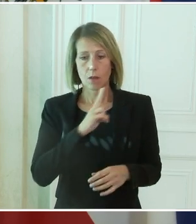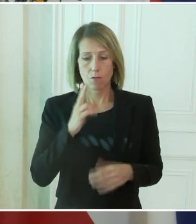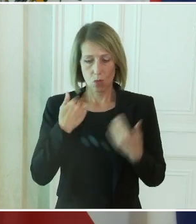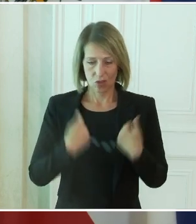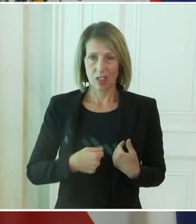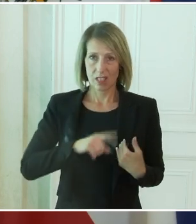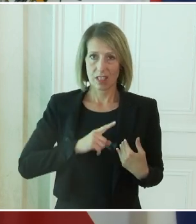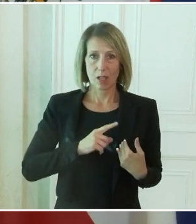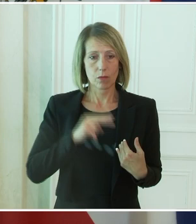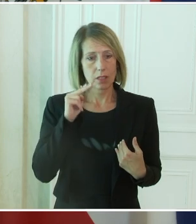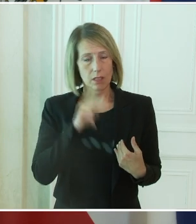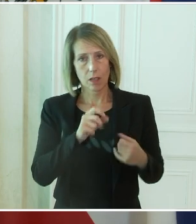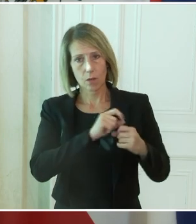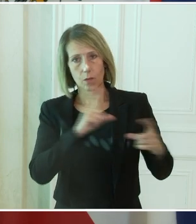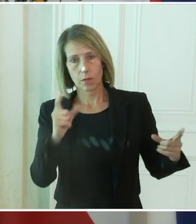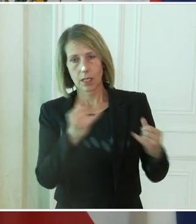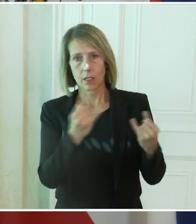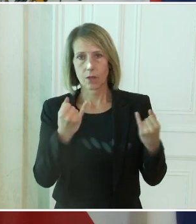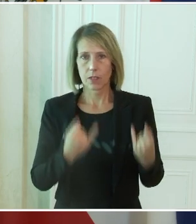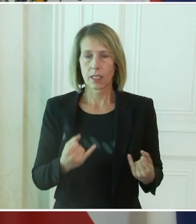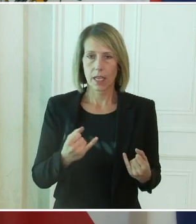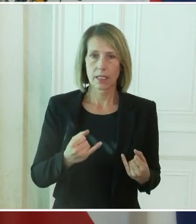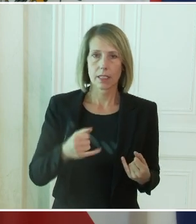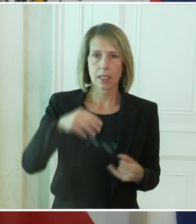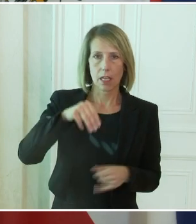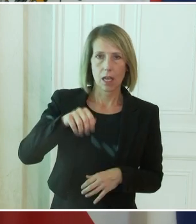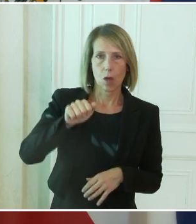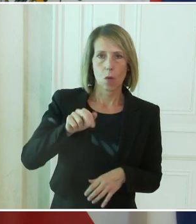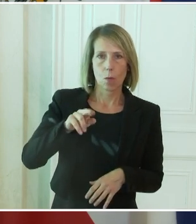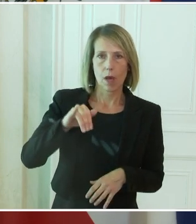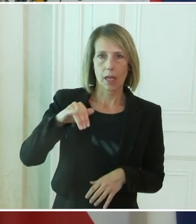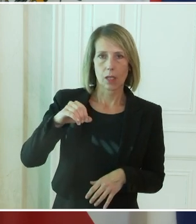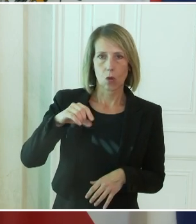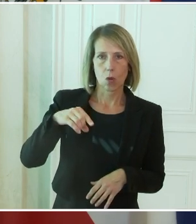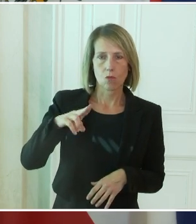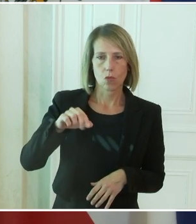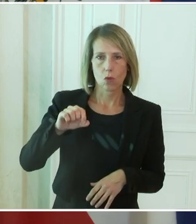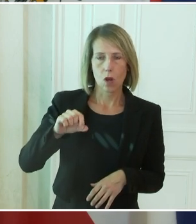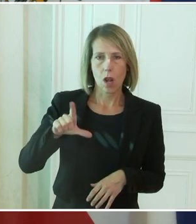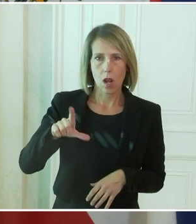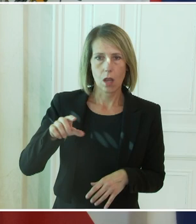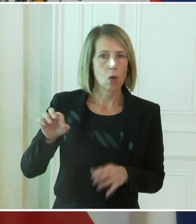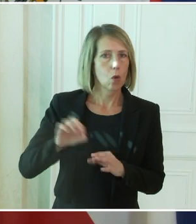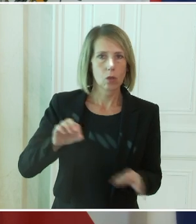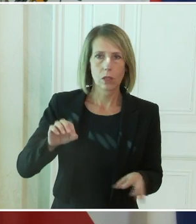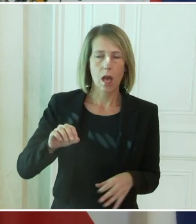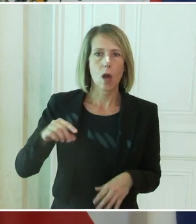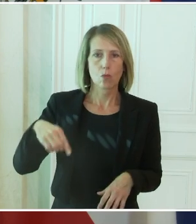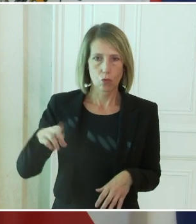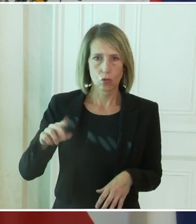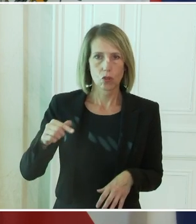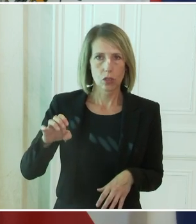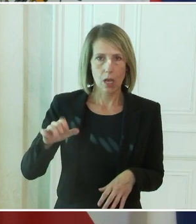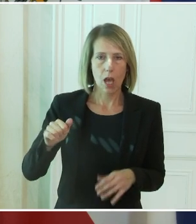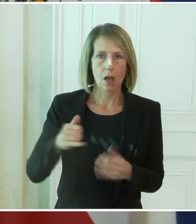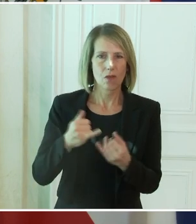führe, wie jetzt zum Beispiel in Mariupol oder auch in Butscha, dann bin ich zutiefst erschüttert und finde eigentlich